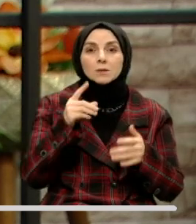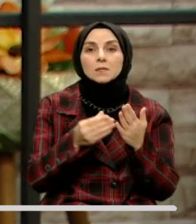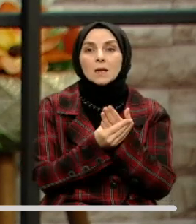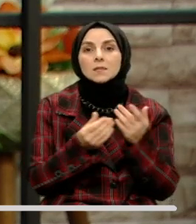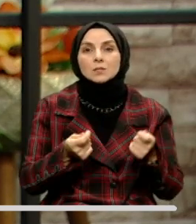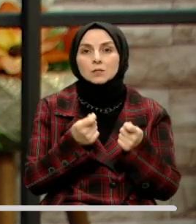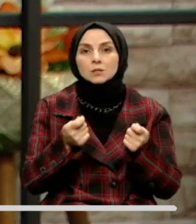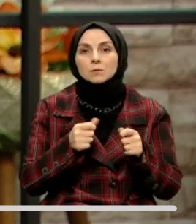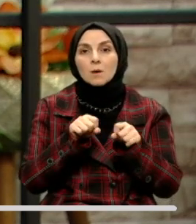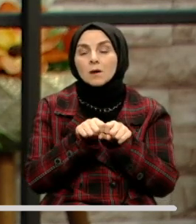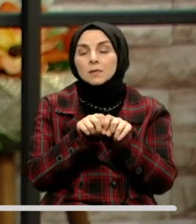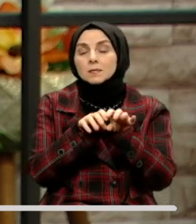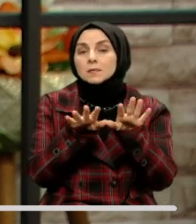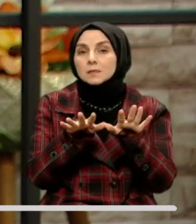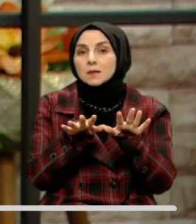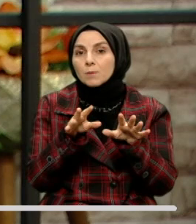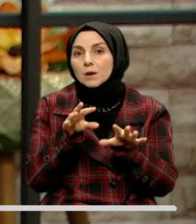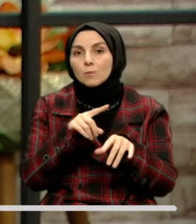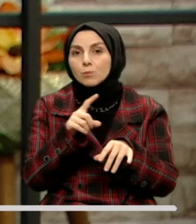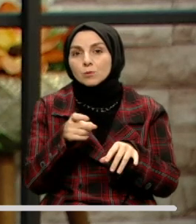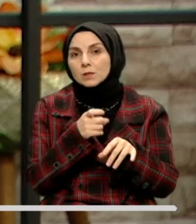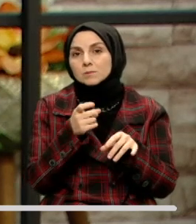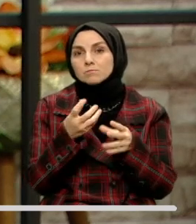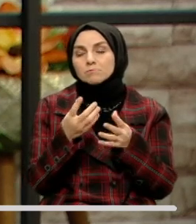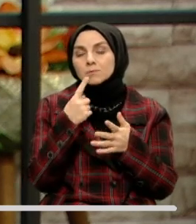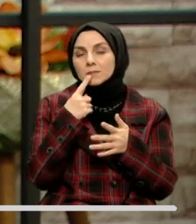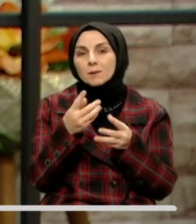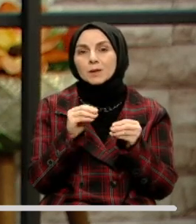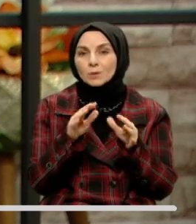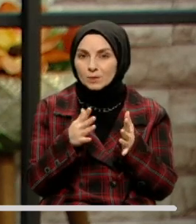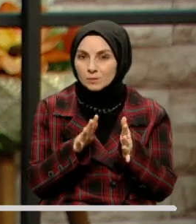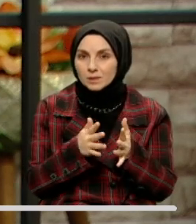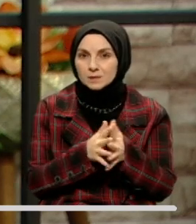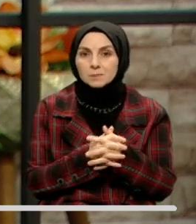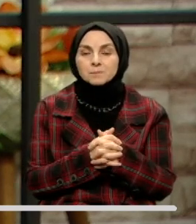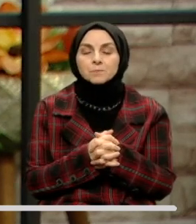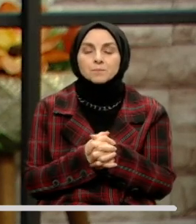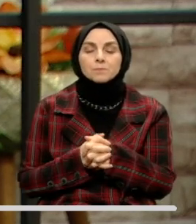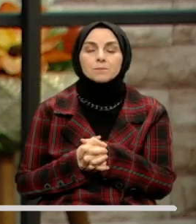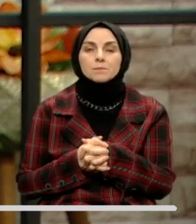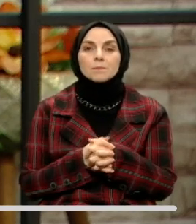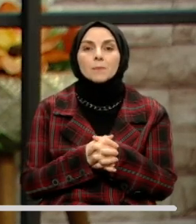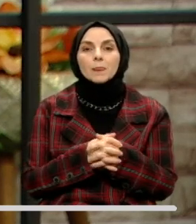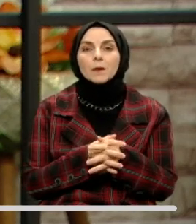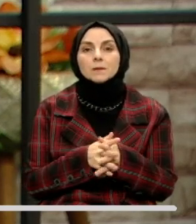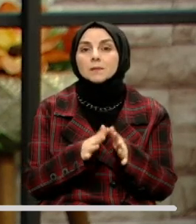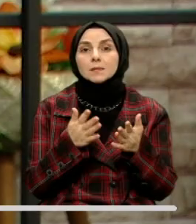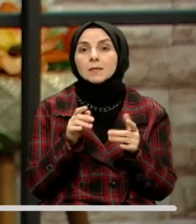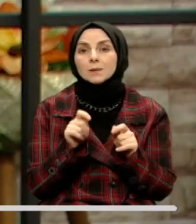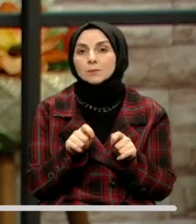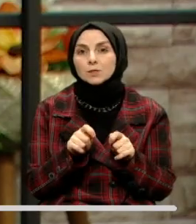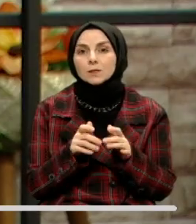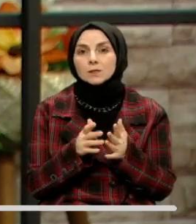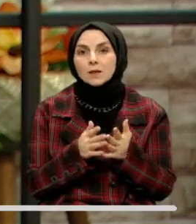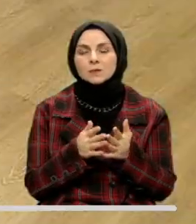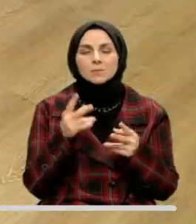oturup evde bir rehber öğretmen gibi yanında olması ve ona ders çalışma programını saat saat uygulaması değil. Maalesef böyle